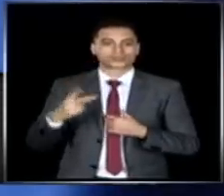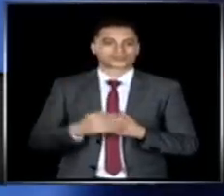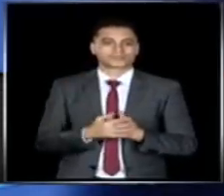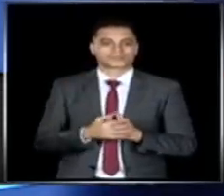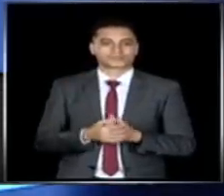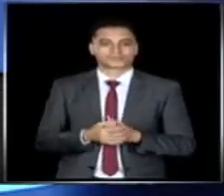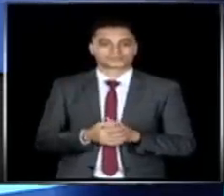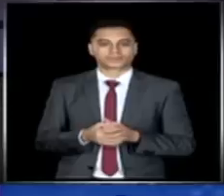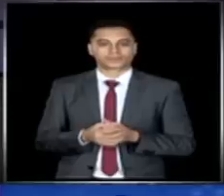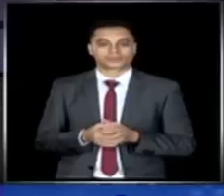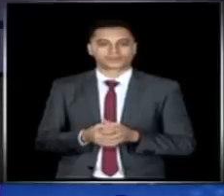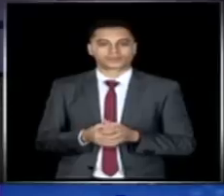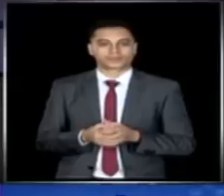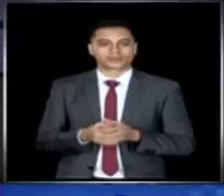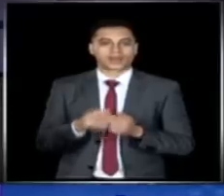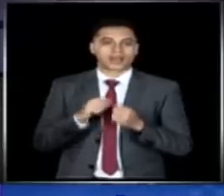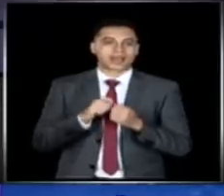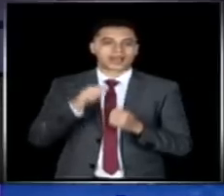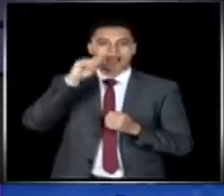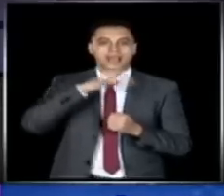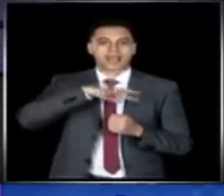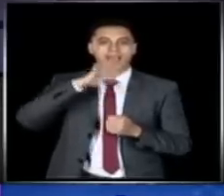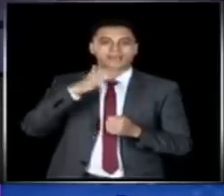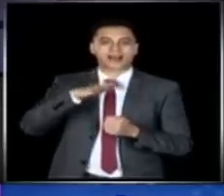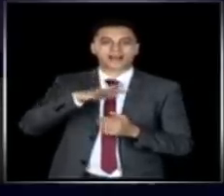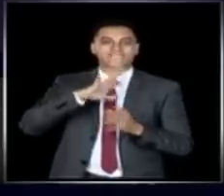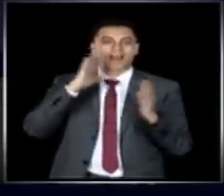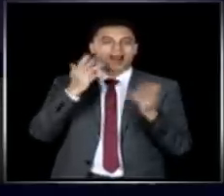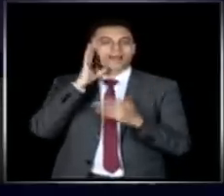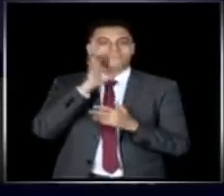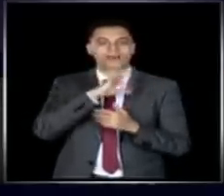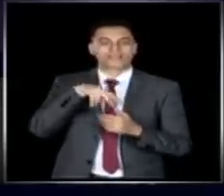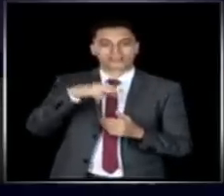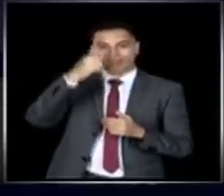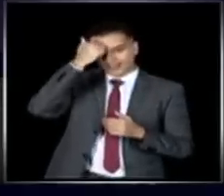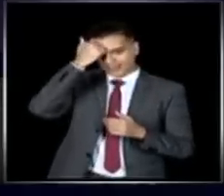2022؟ أعلى قمة جبلية في العالم،